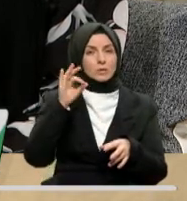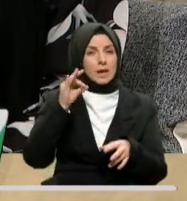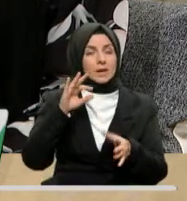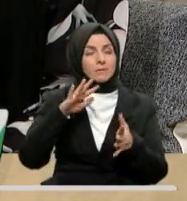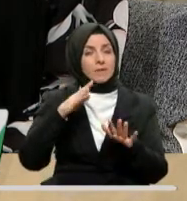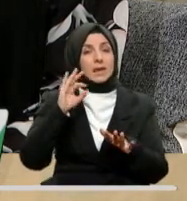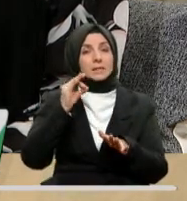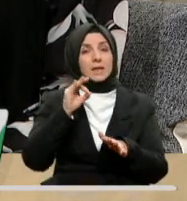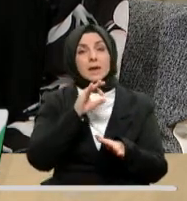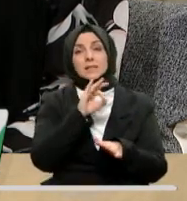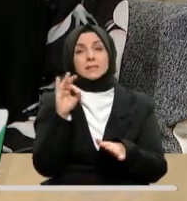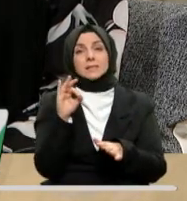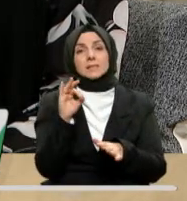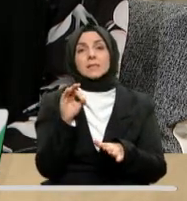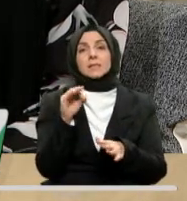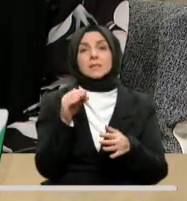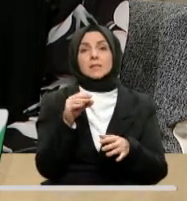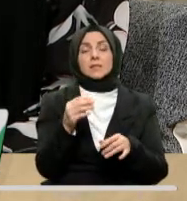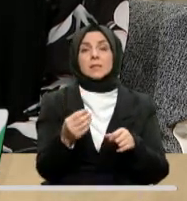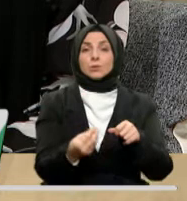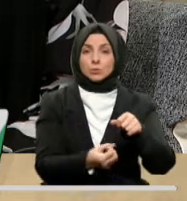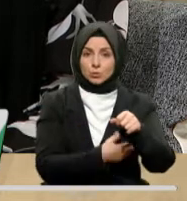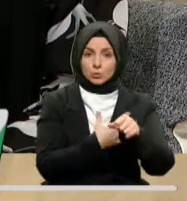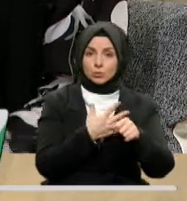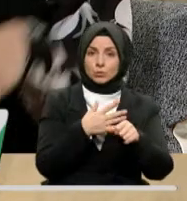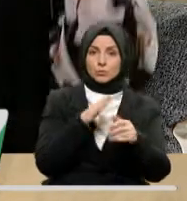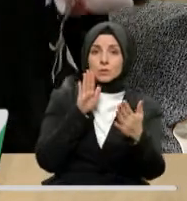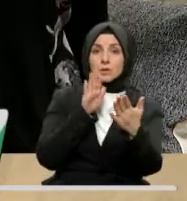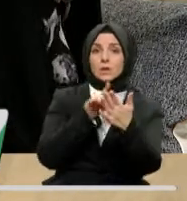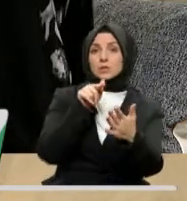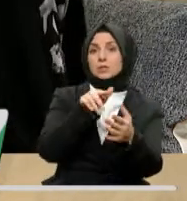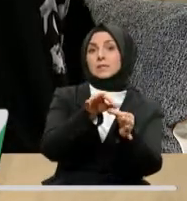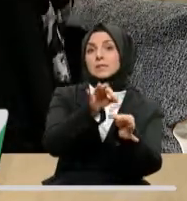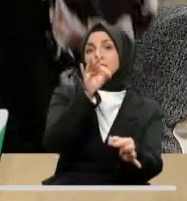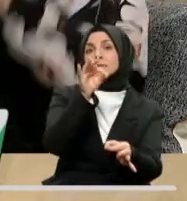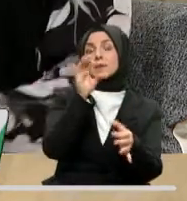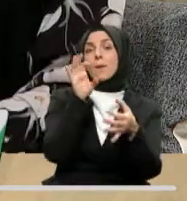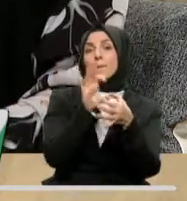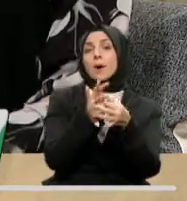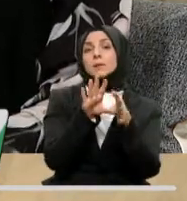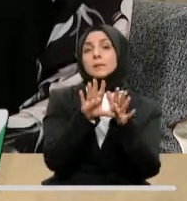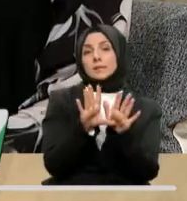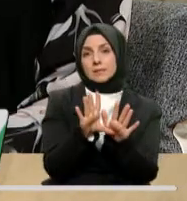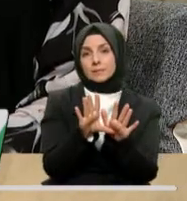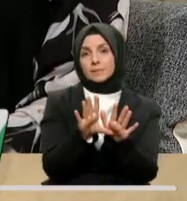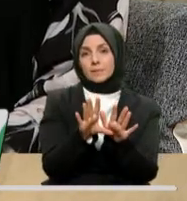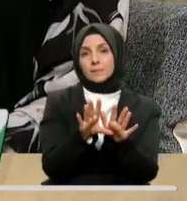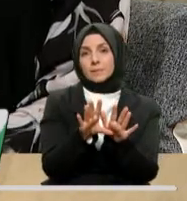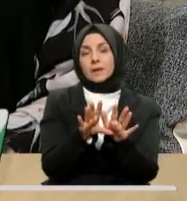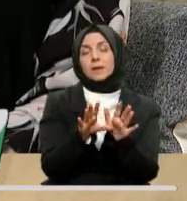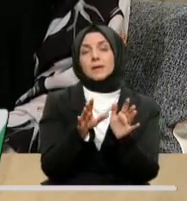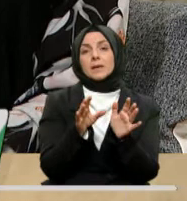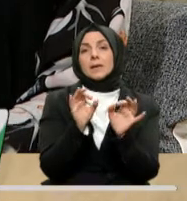karşımızdakine odaklı olduğunda hiç bitmeyecek bir süreç evet sosyal varlıkları sürekli başka insanlar tanıyoruz sürekli